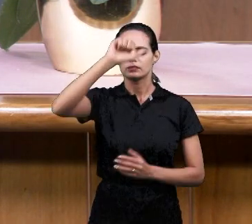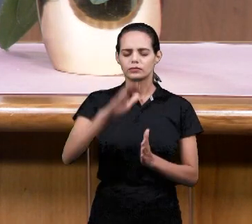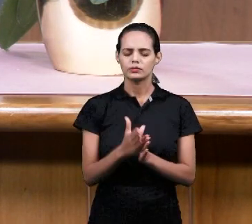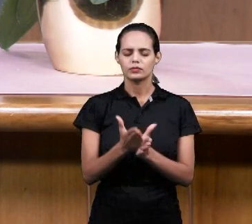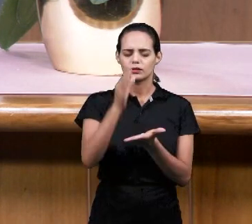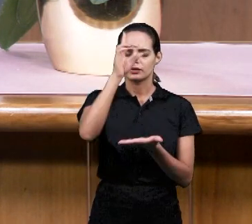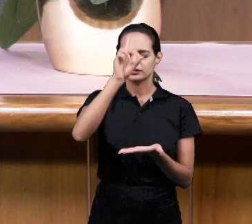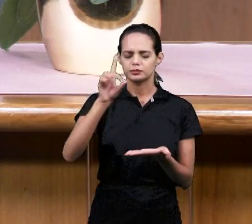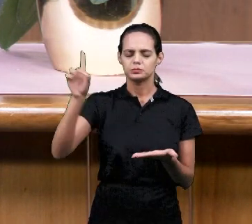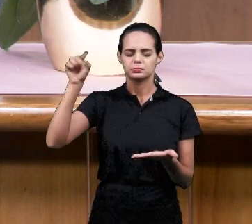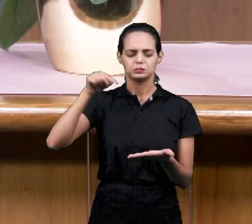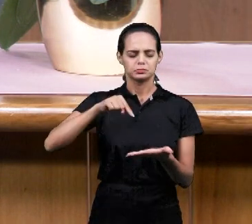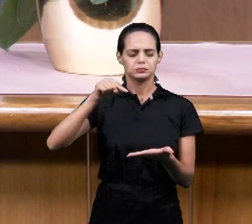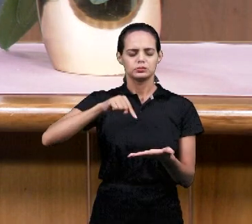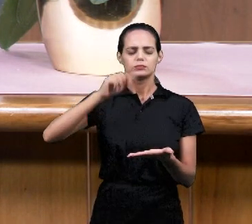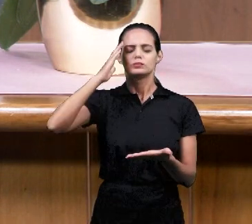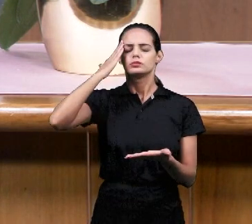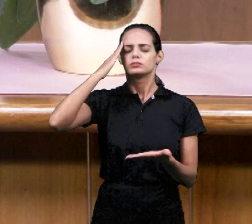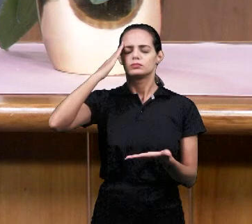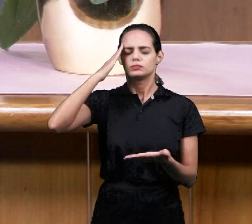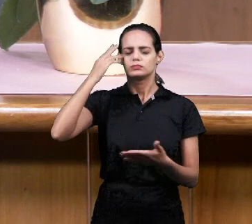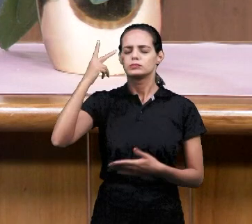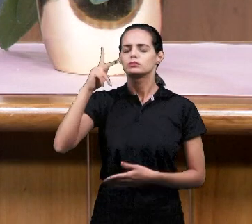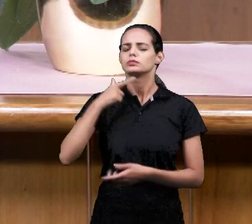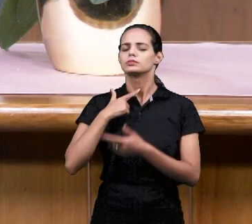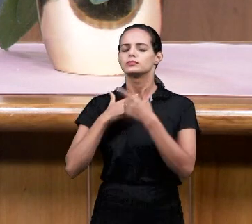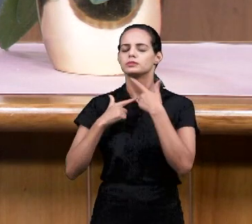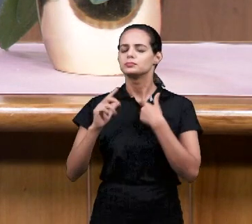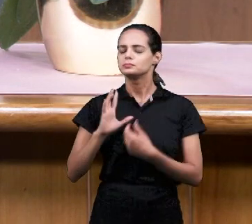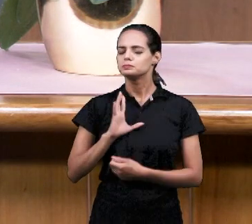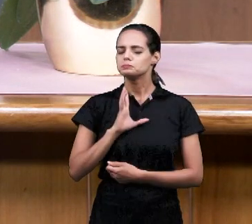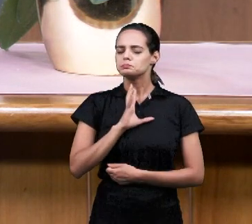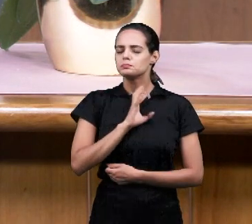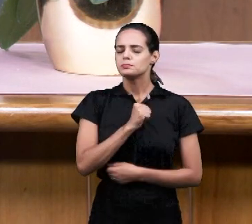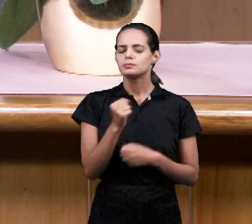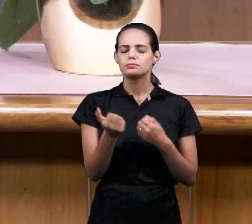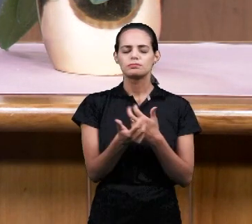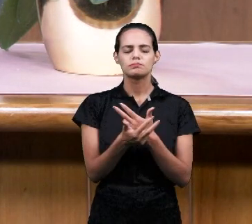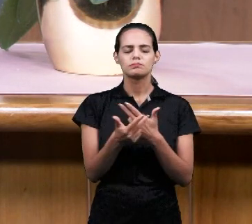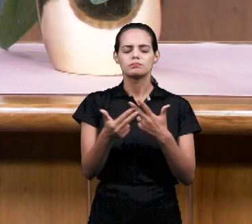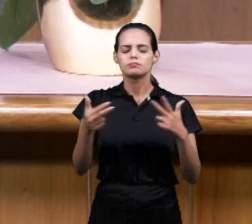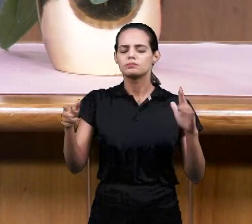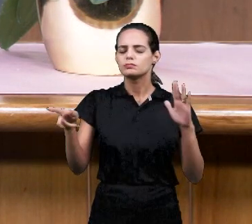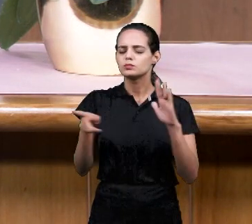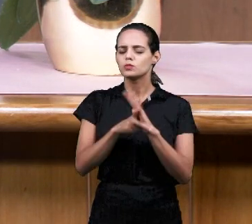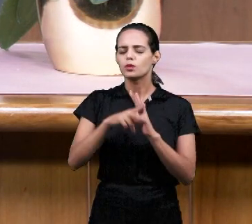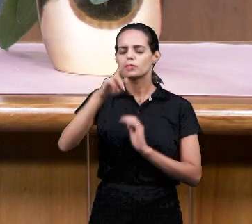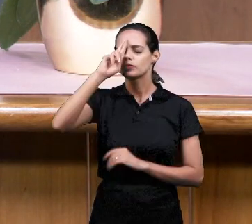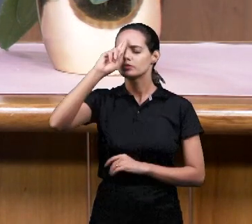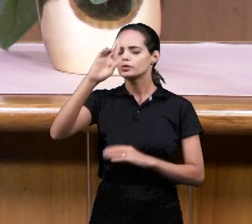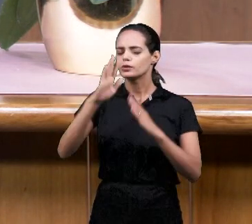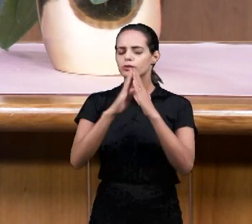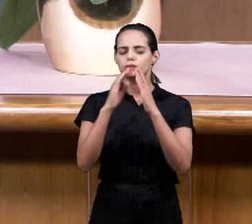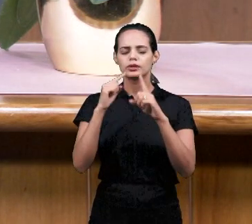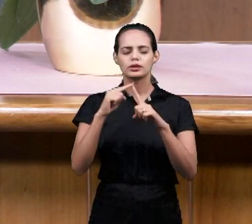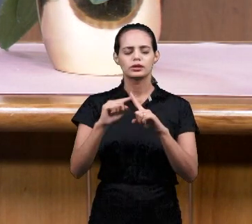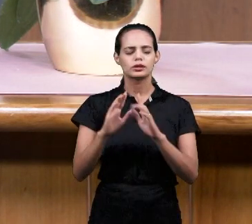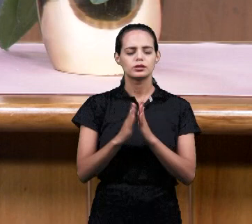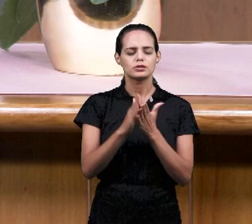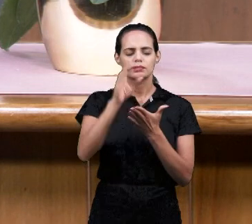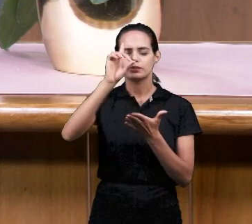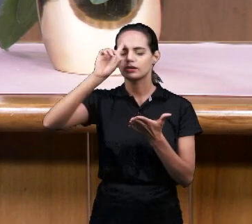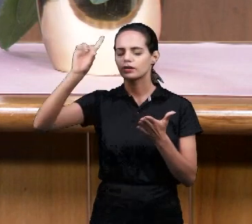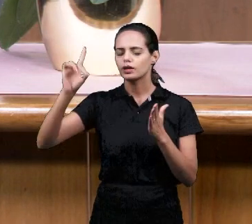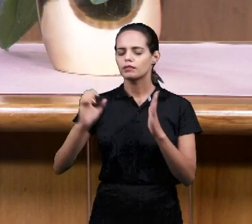comprendre ta volonté, Seigneur, et aimer les choses liées au Seigneur, à ton Église, à ta parole, les louanges.